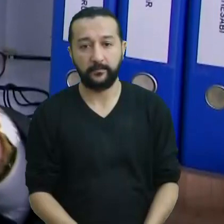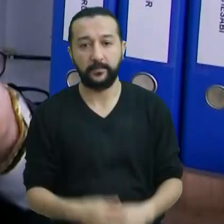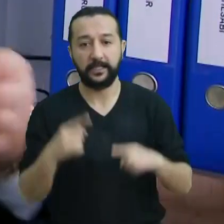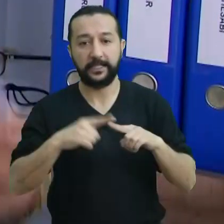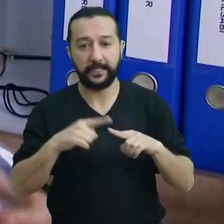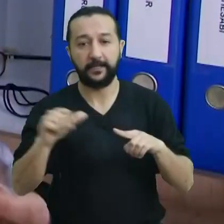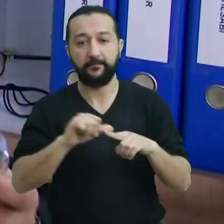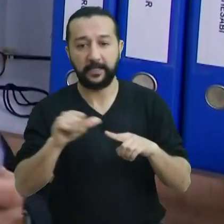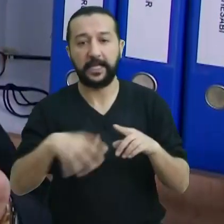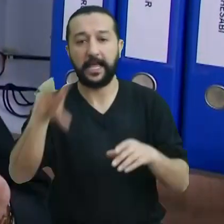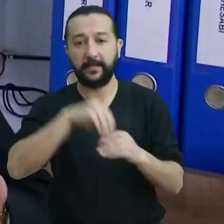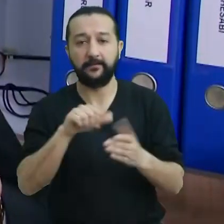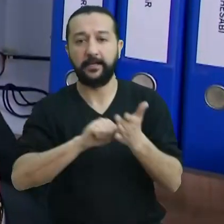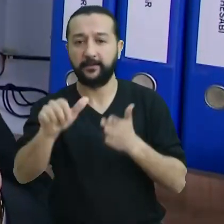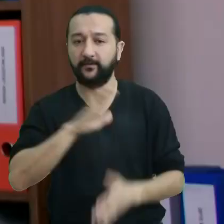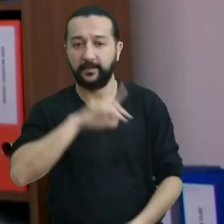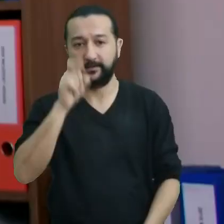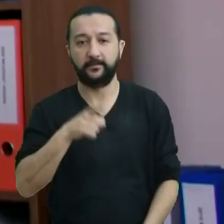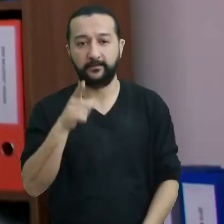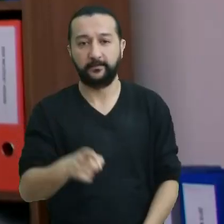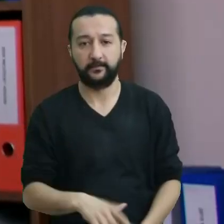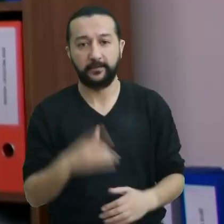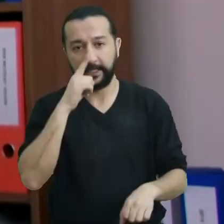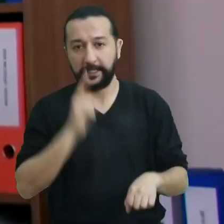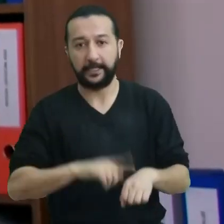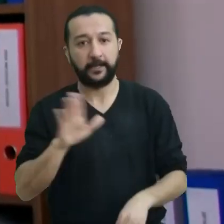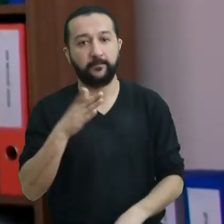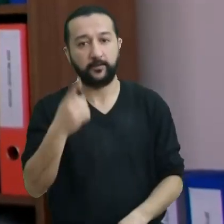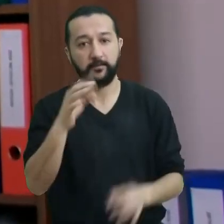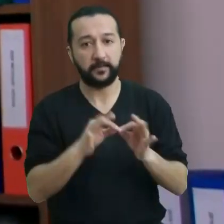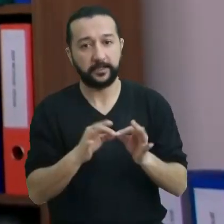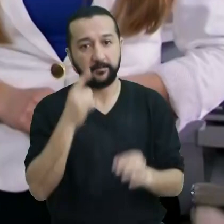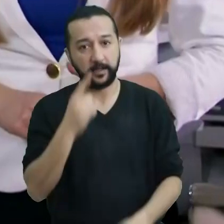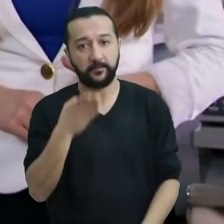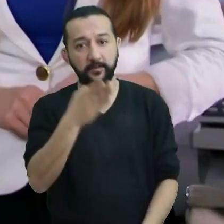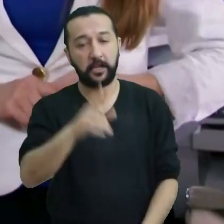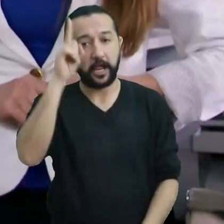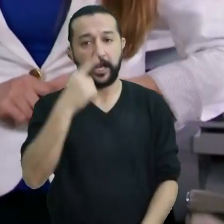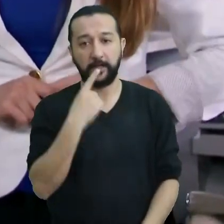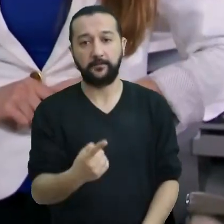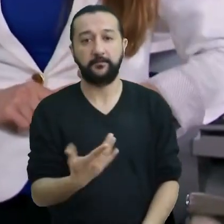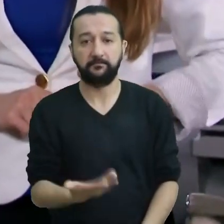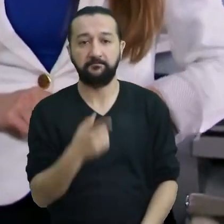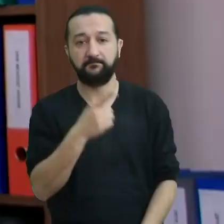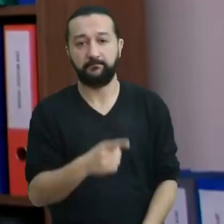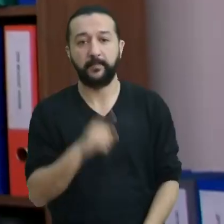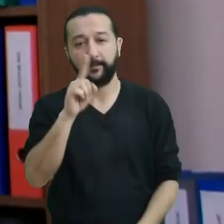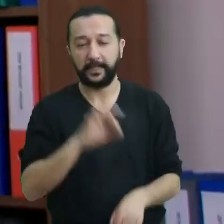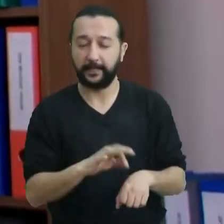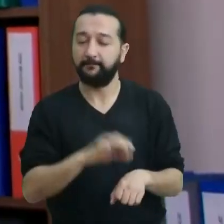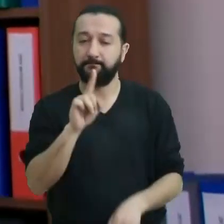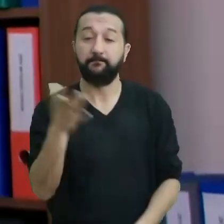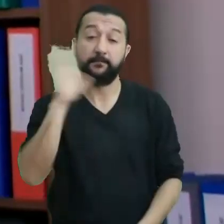Tırnak bakım seti. İçinde her şey mevcut. İnanmıyorum. Biricik bakar mısın Allah aşkına? Bir